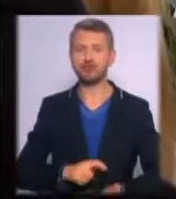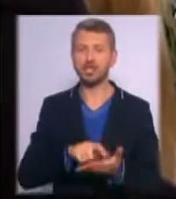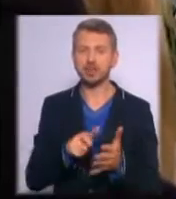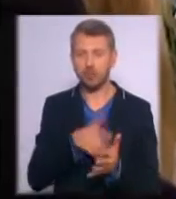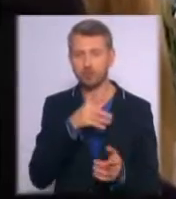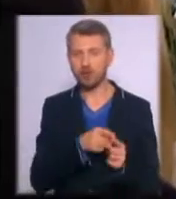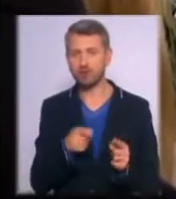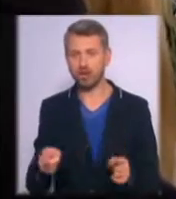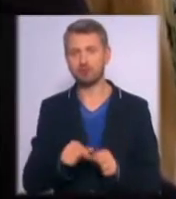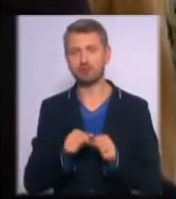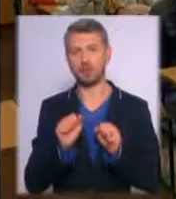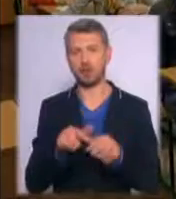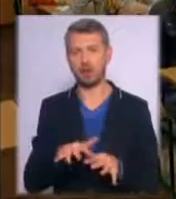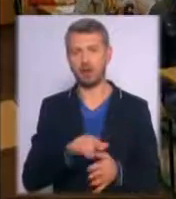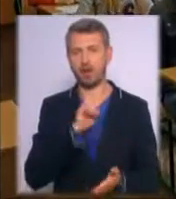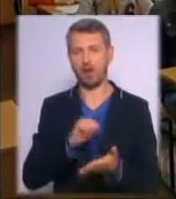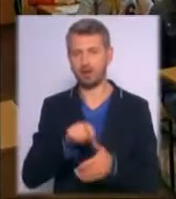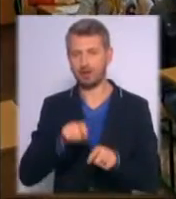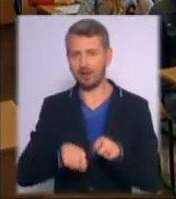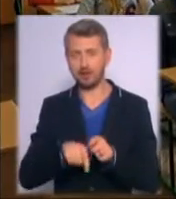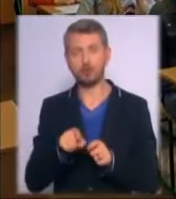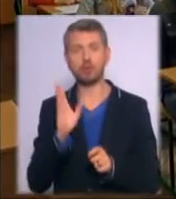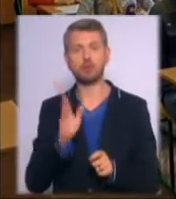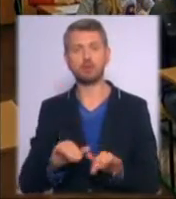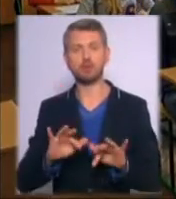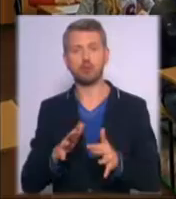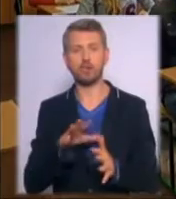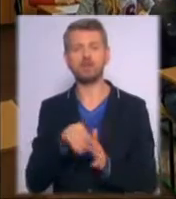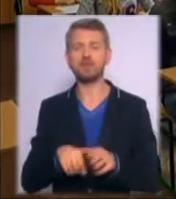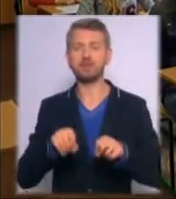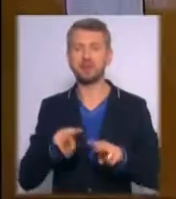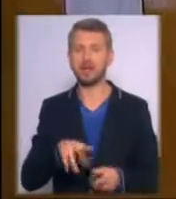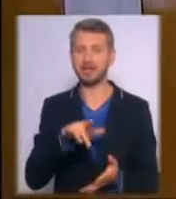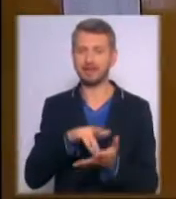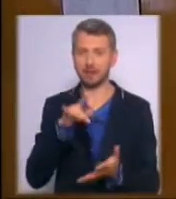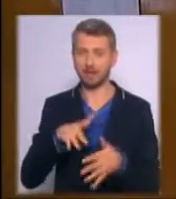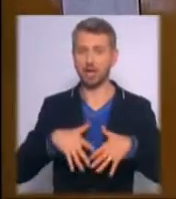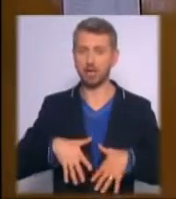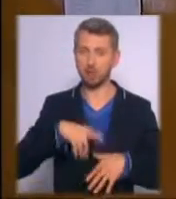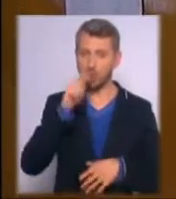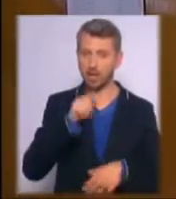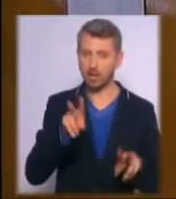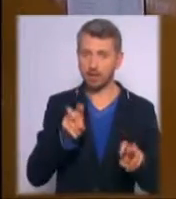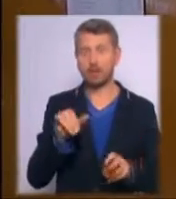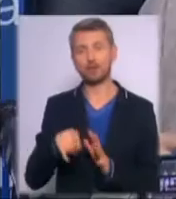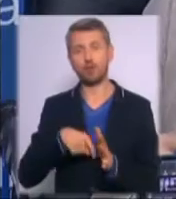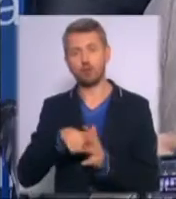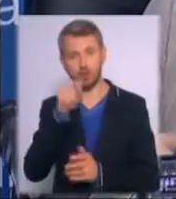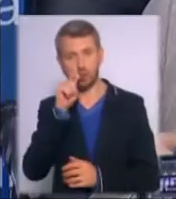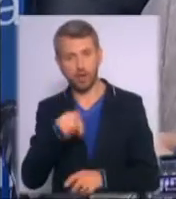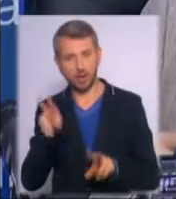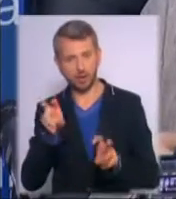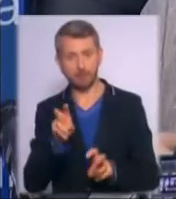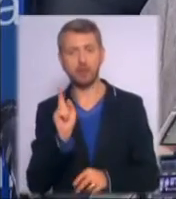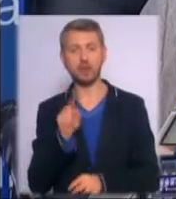проходження атестації. Вона відбуватиметься у спеціальних центрах «Крим-Україна» та «Донбас-Україна». Там, в цих центрах,